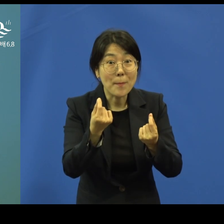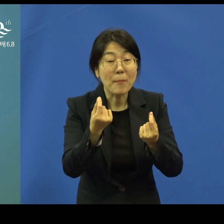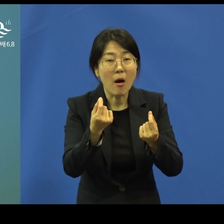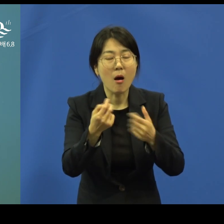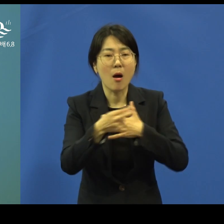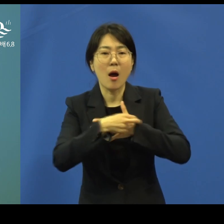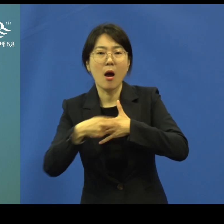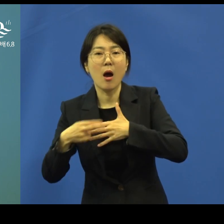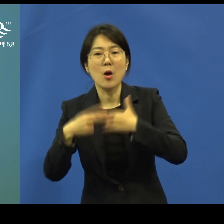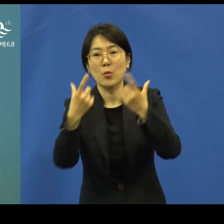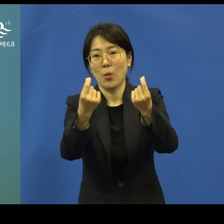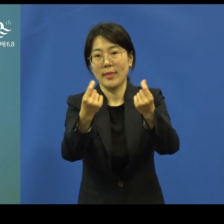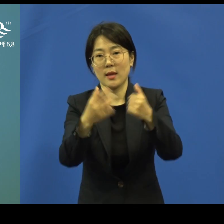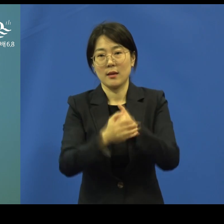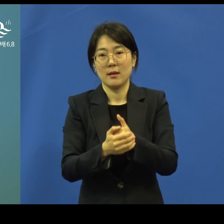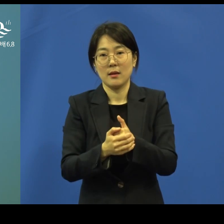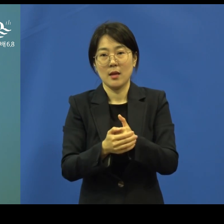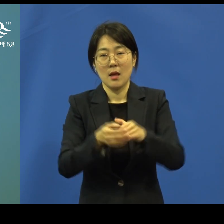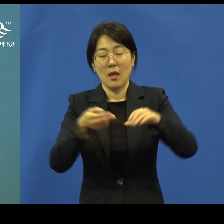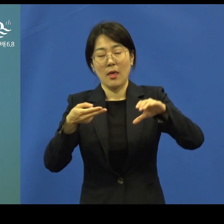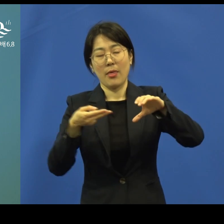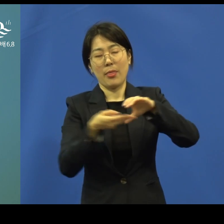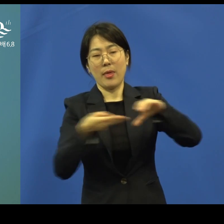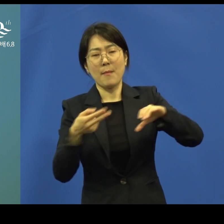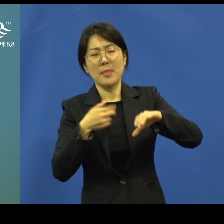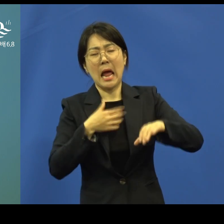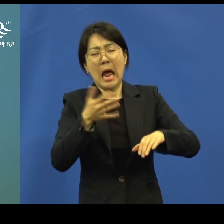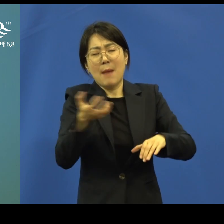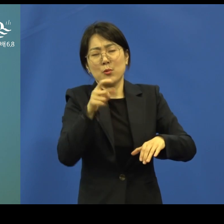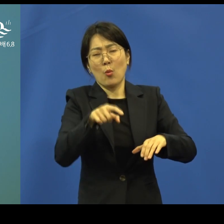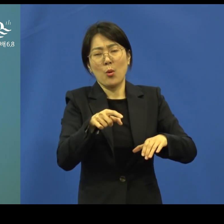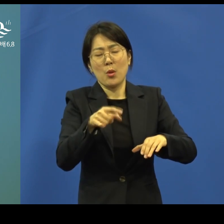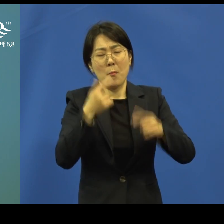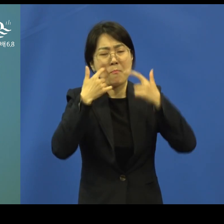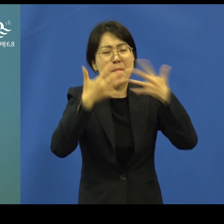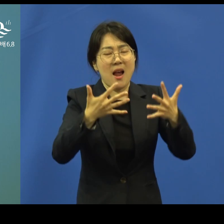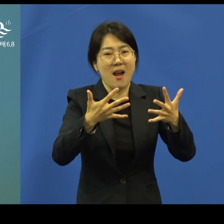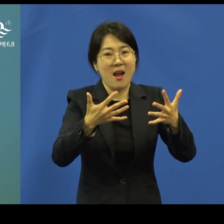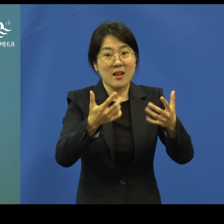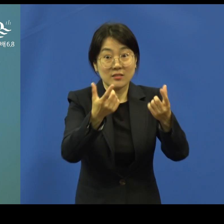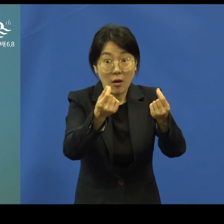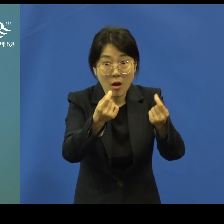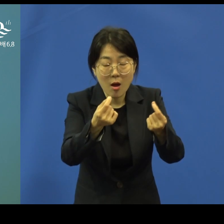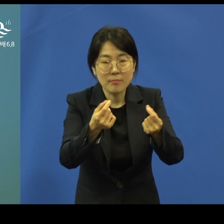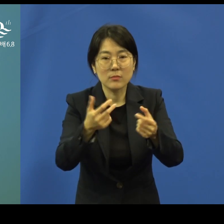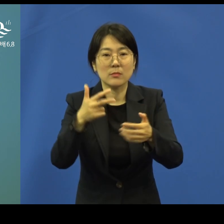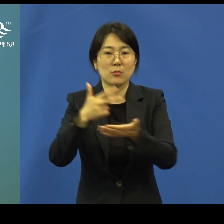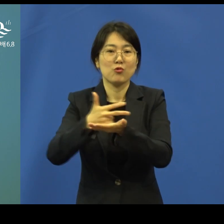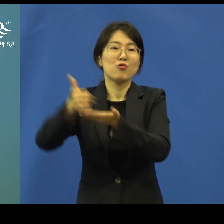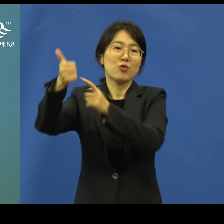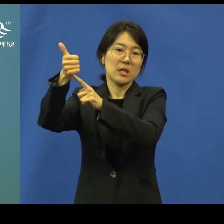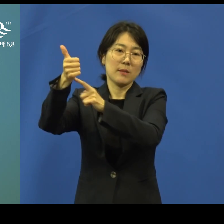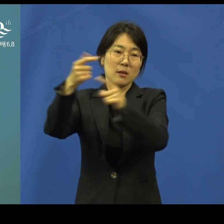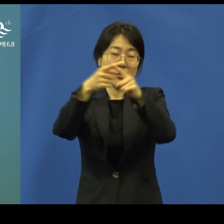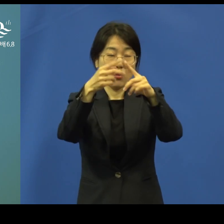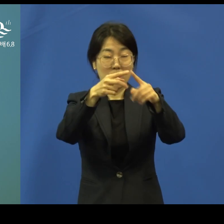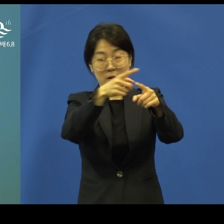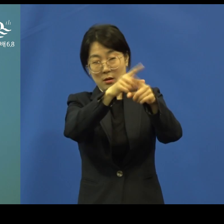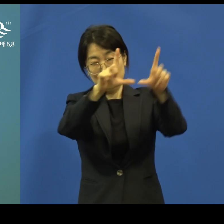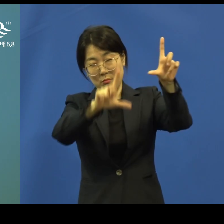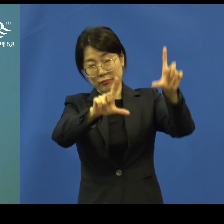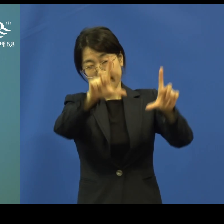이렇게 전부 다 나오죠, 그죠? 주님의 눈으로 스캔을 하실 때 우리 교회가 어떤 모습인가?